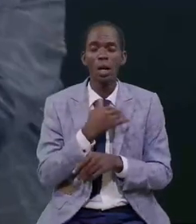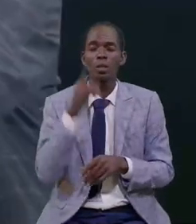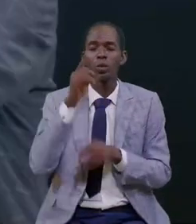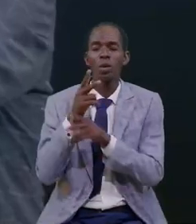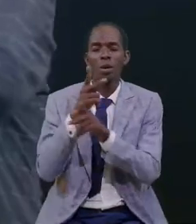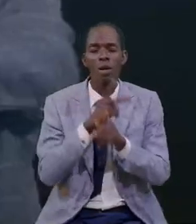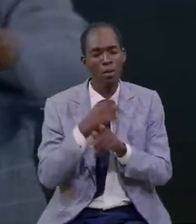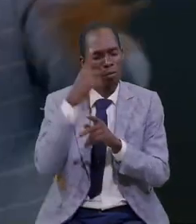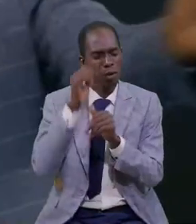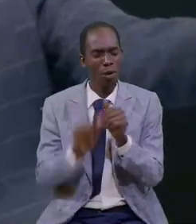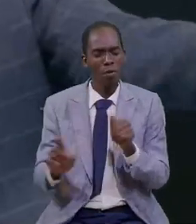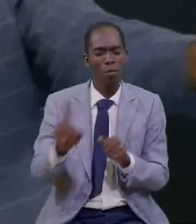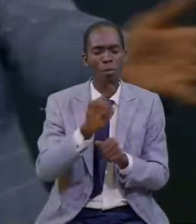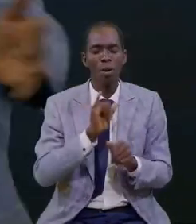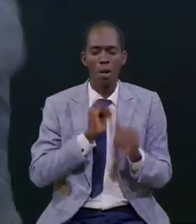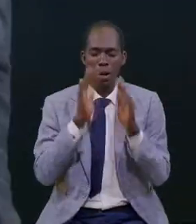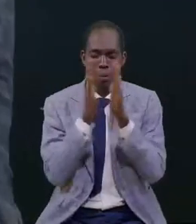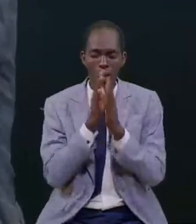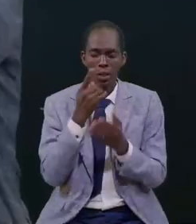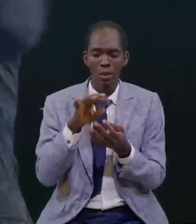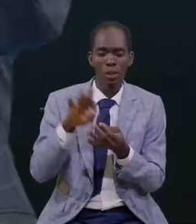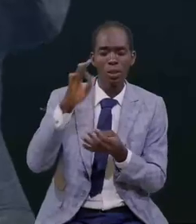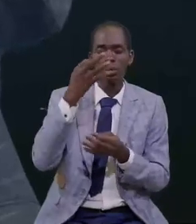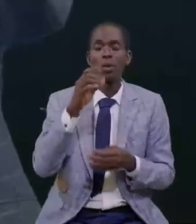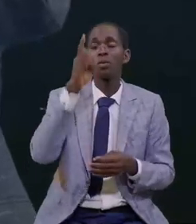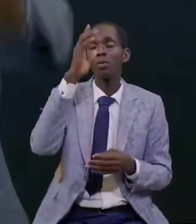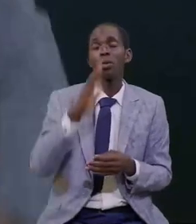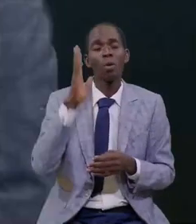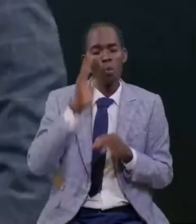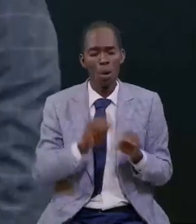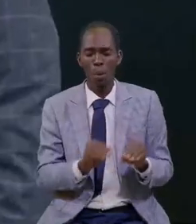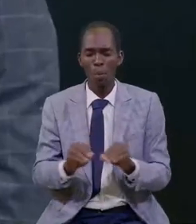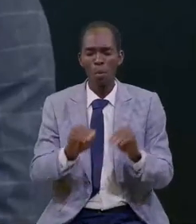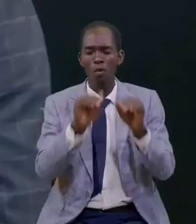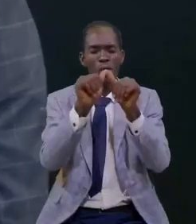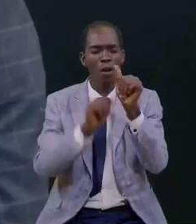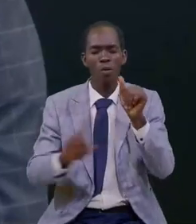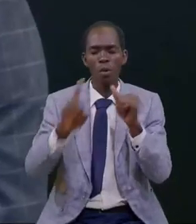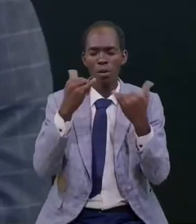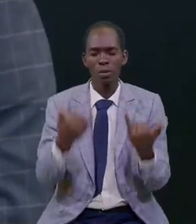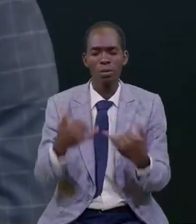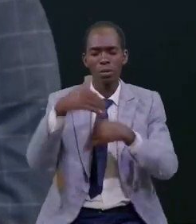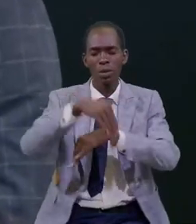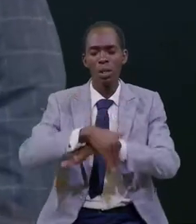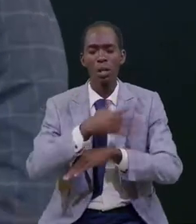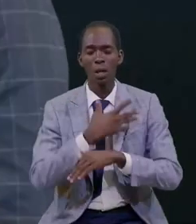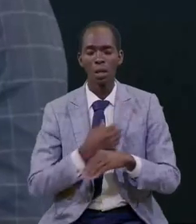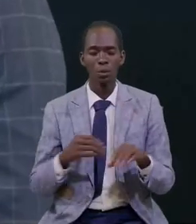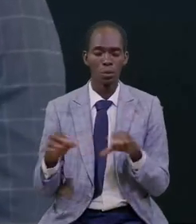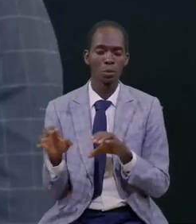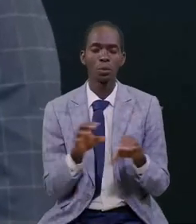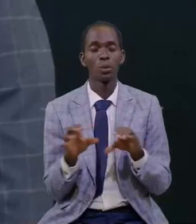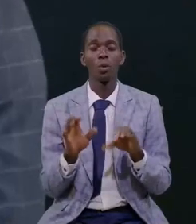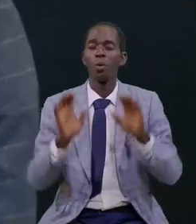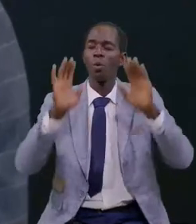souciis de chacun de nous et je prie que l'Esprit de Dieu bouge partout ce soir efface